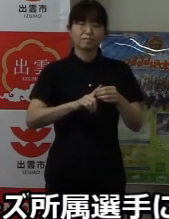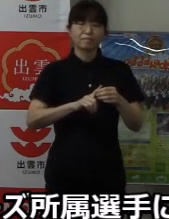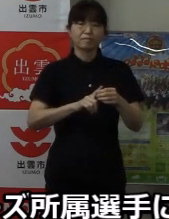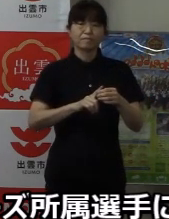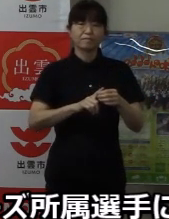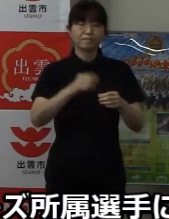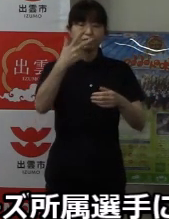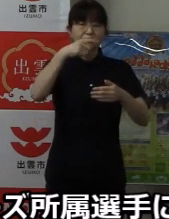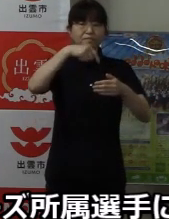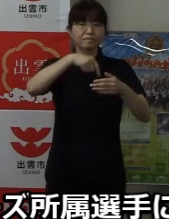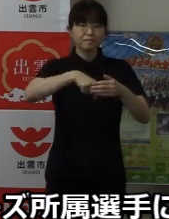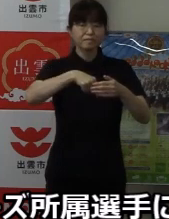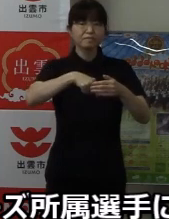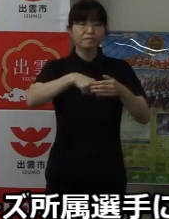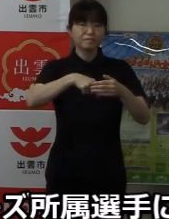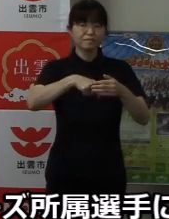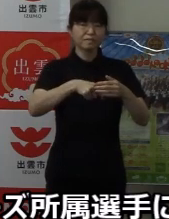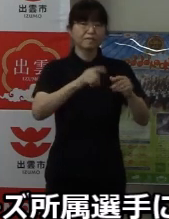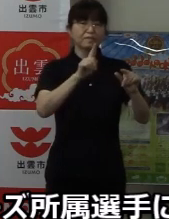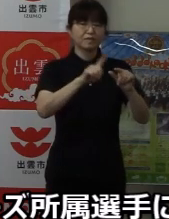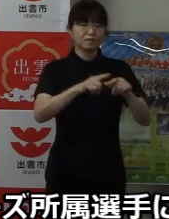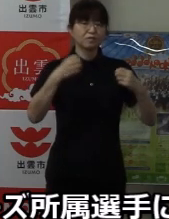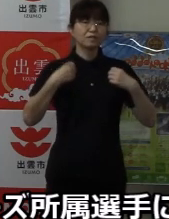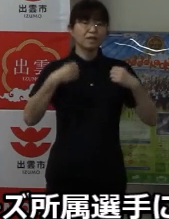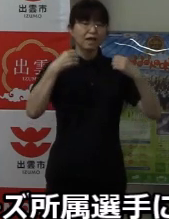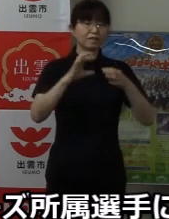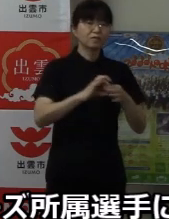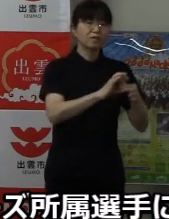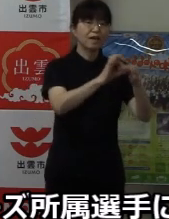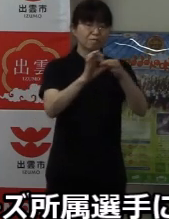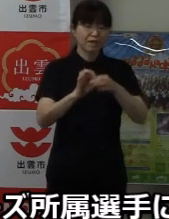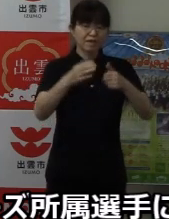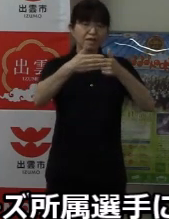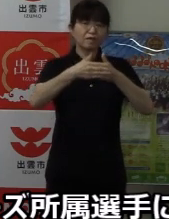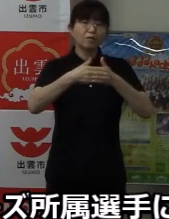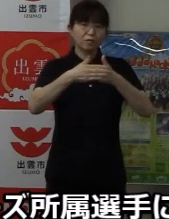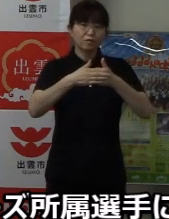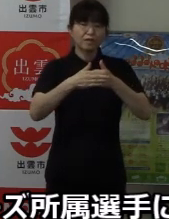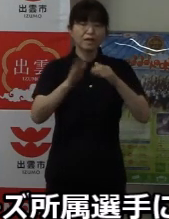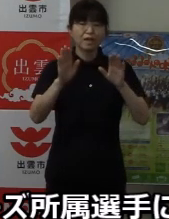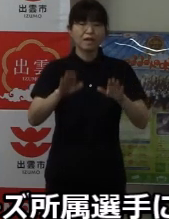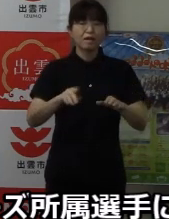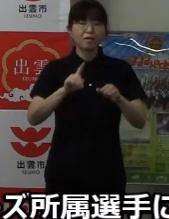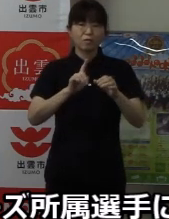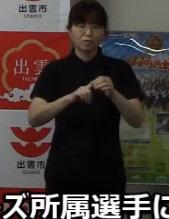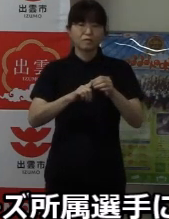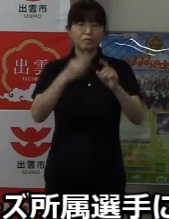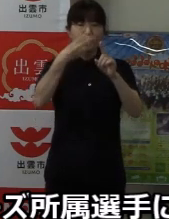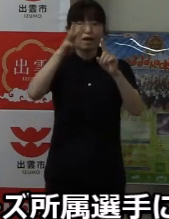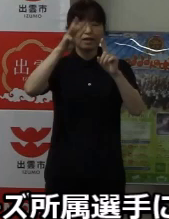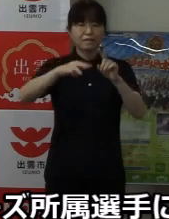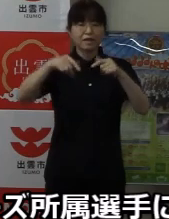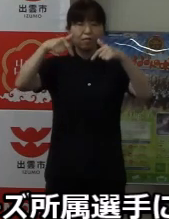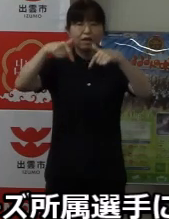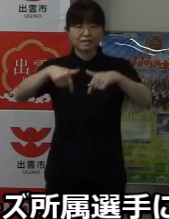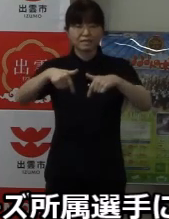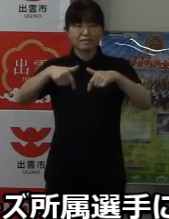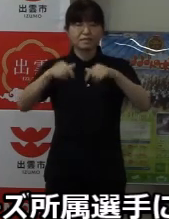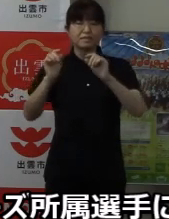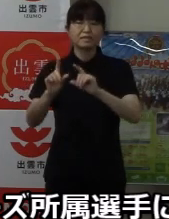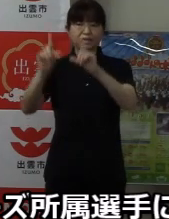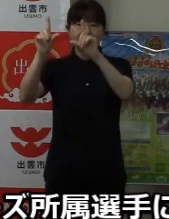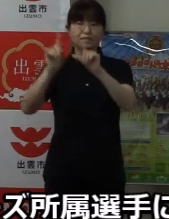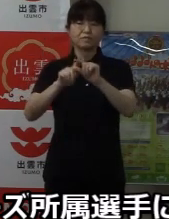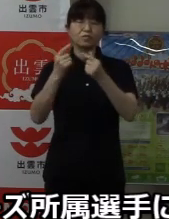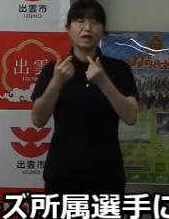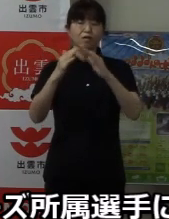出雲市の中大連の協力を得まして、今年度は東部の氷川西東中学校、そ